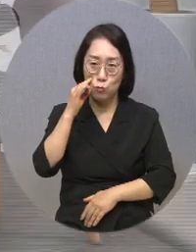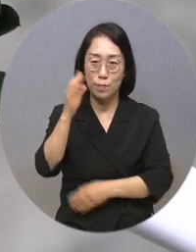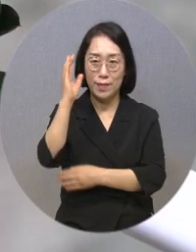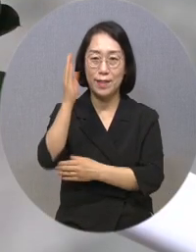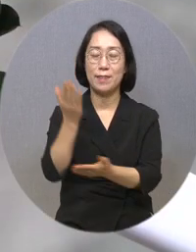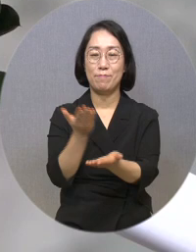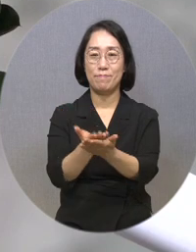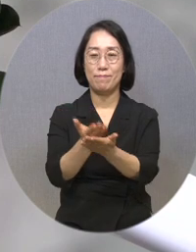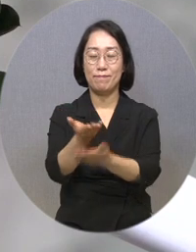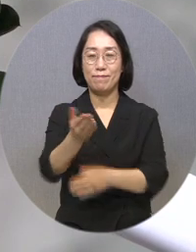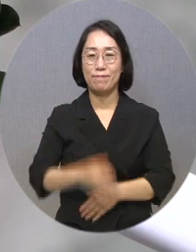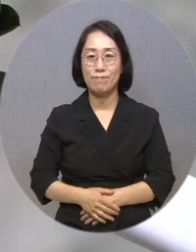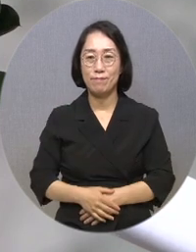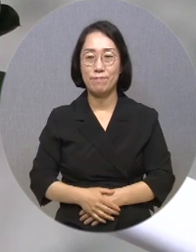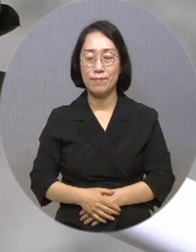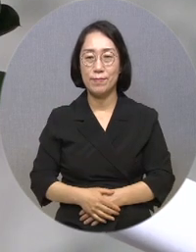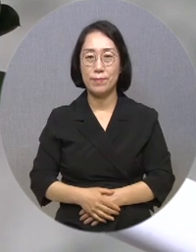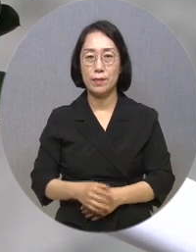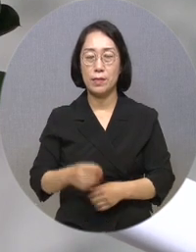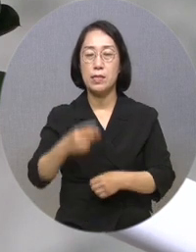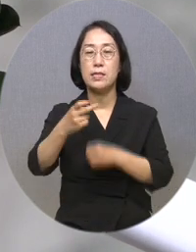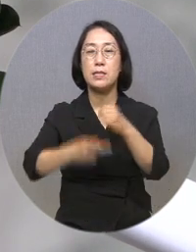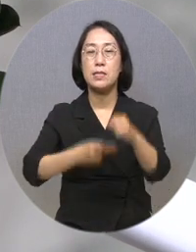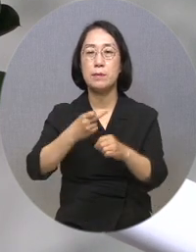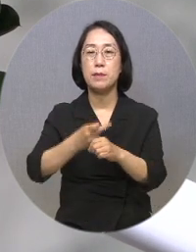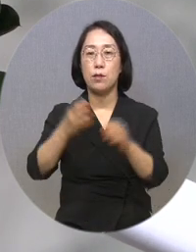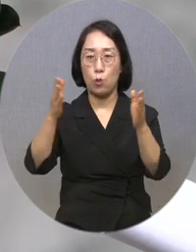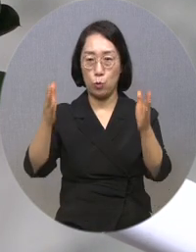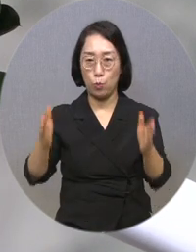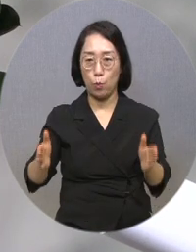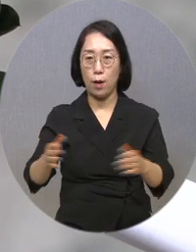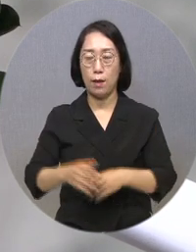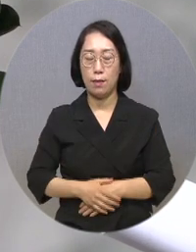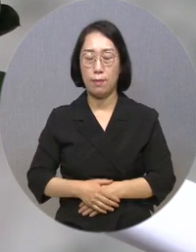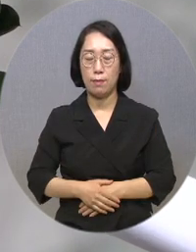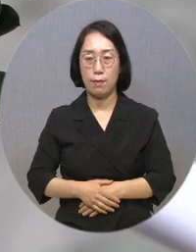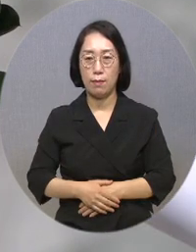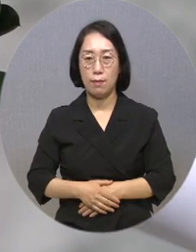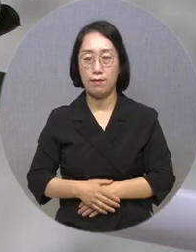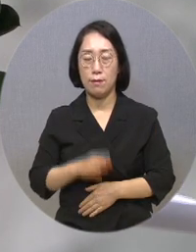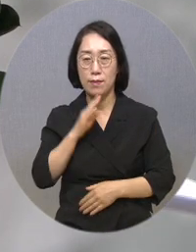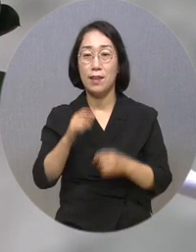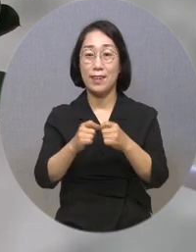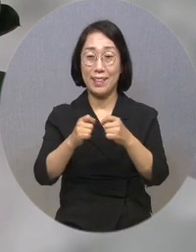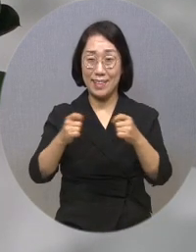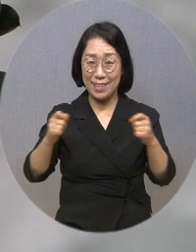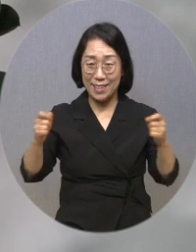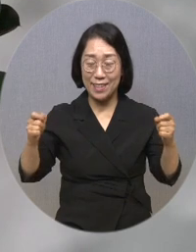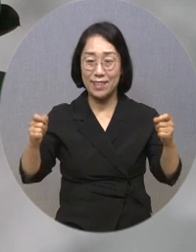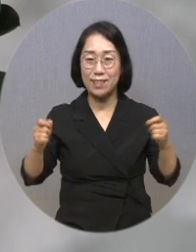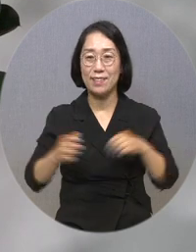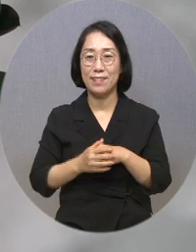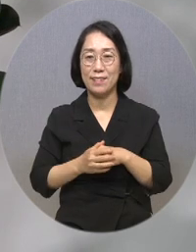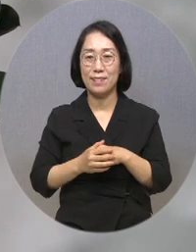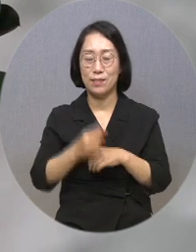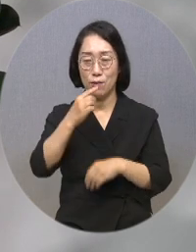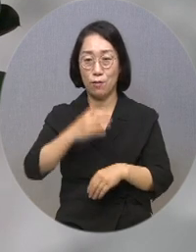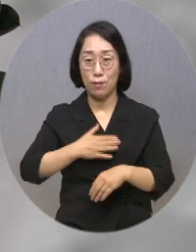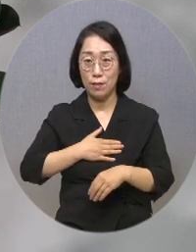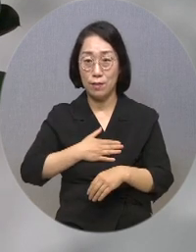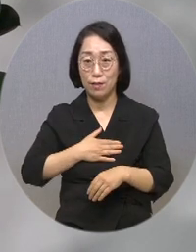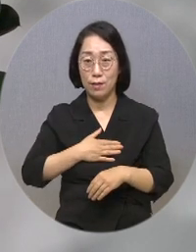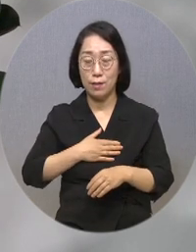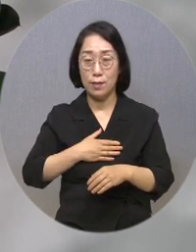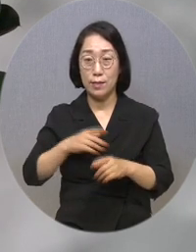있을까요? 삼선하는 기간이 12년입니다. 정말 긴 시간인데 저는